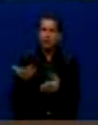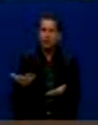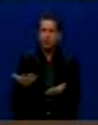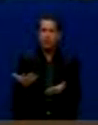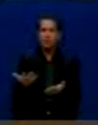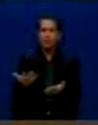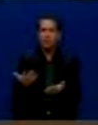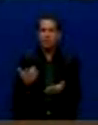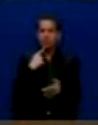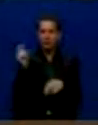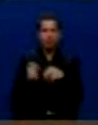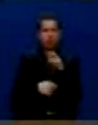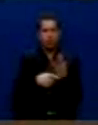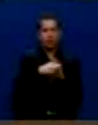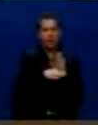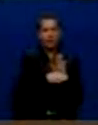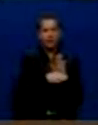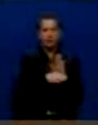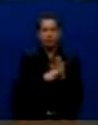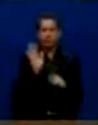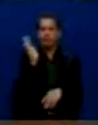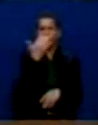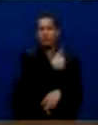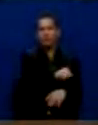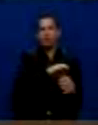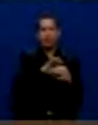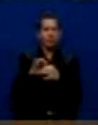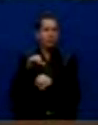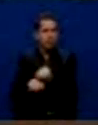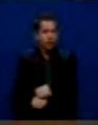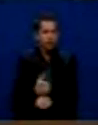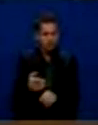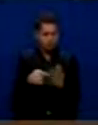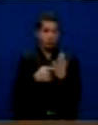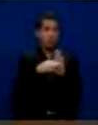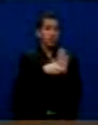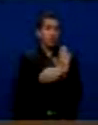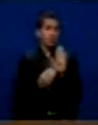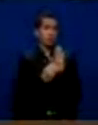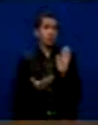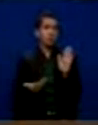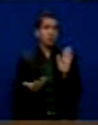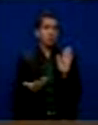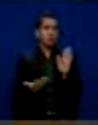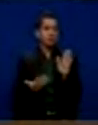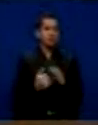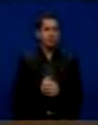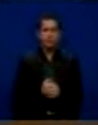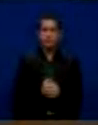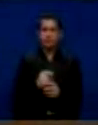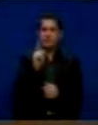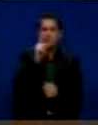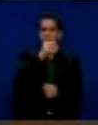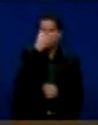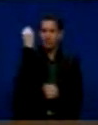sepse dënohen me ligj. Dënohen me 15 vjet burgim sipas këtij ligji. Pra, të mos i harojmë